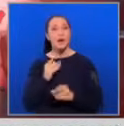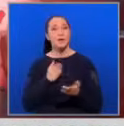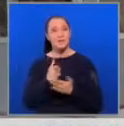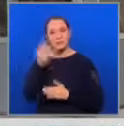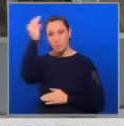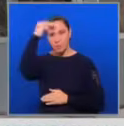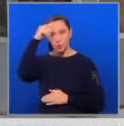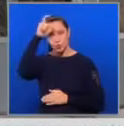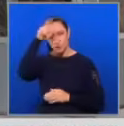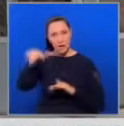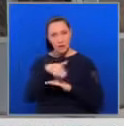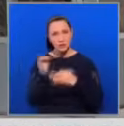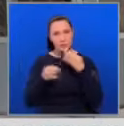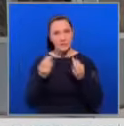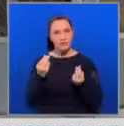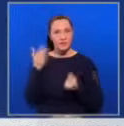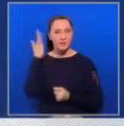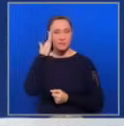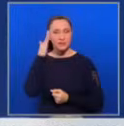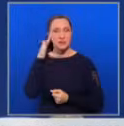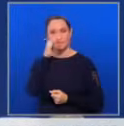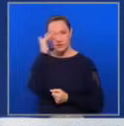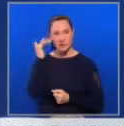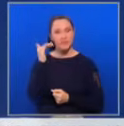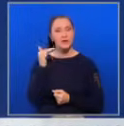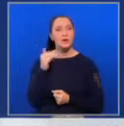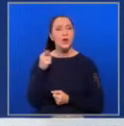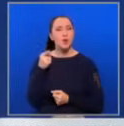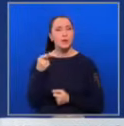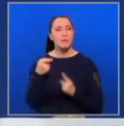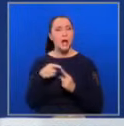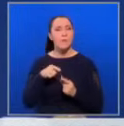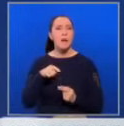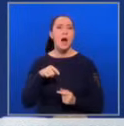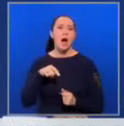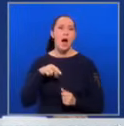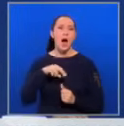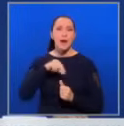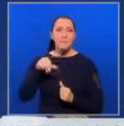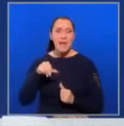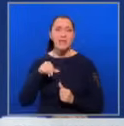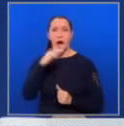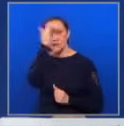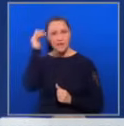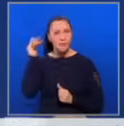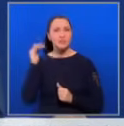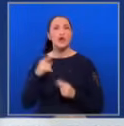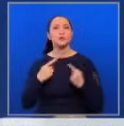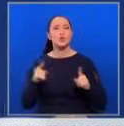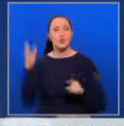българо-турската граница обясни финансовия министър асен василев и оттам към армения азербайджан и други държави